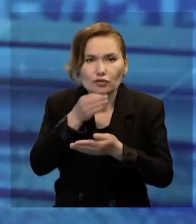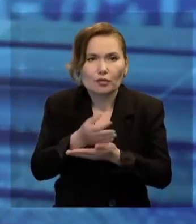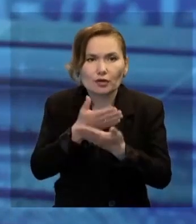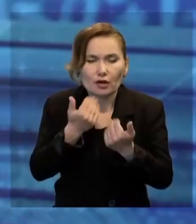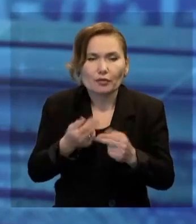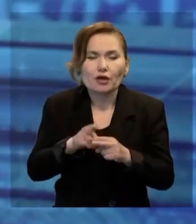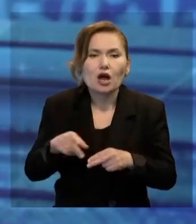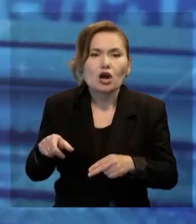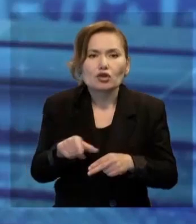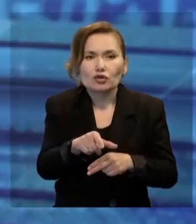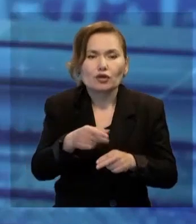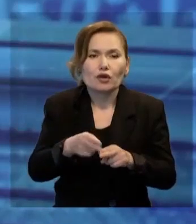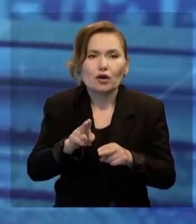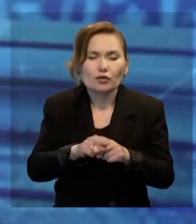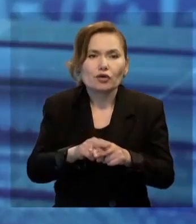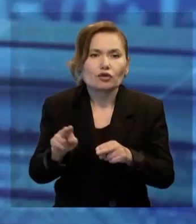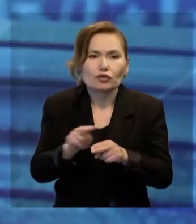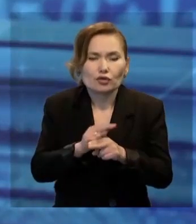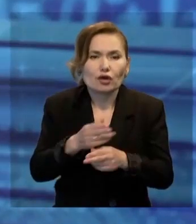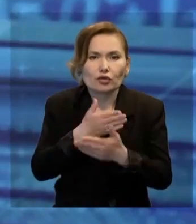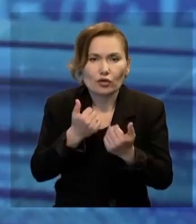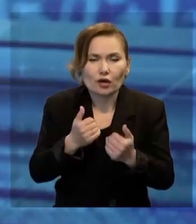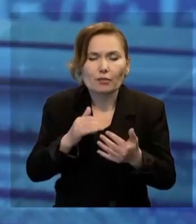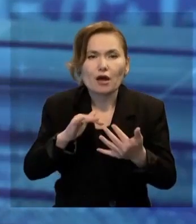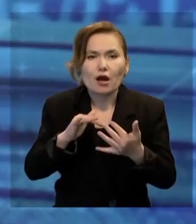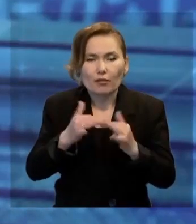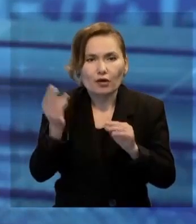ауылға жол түсіп, одан қирағал тұрған Қасым мектебін көріп